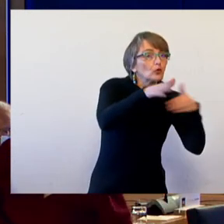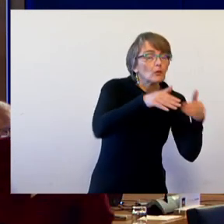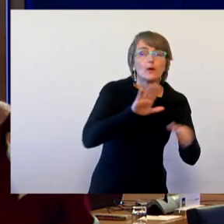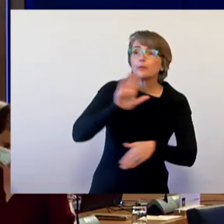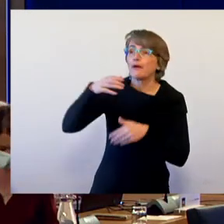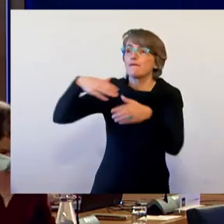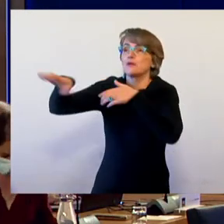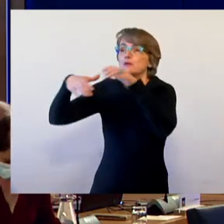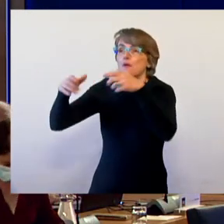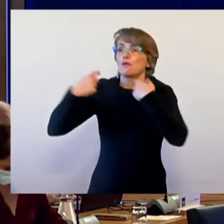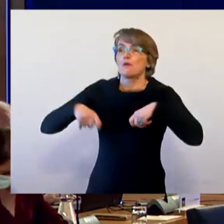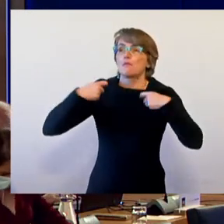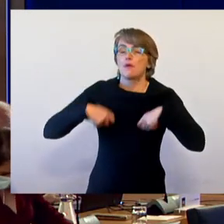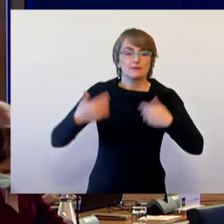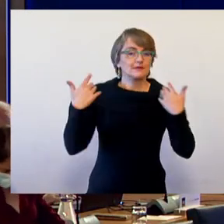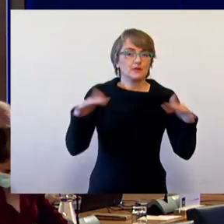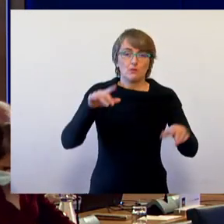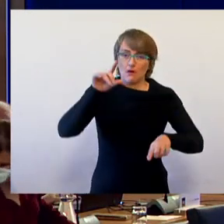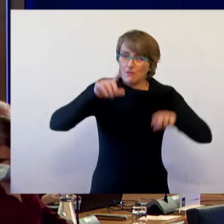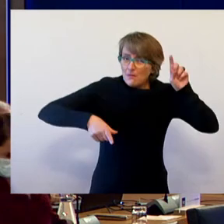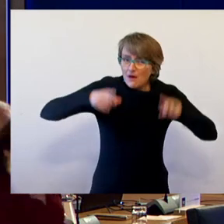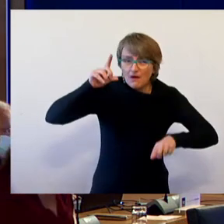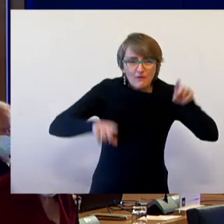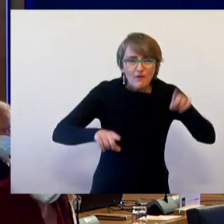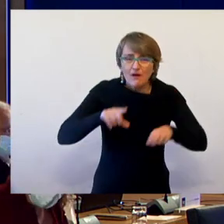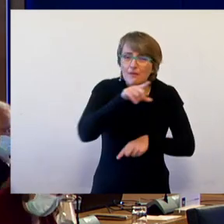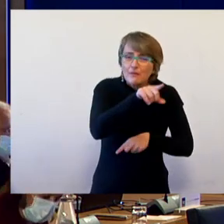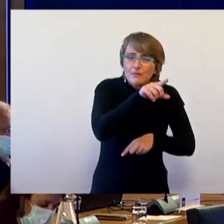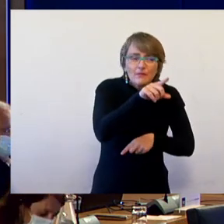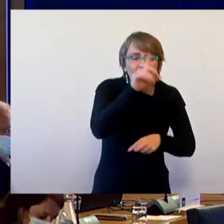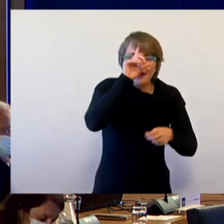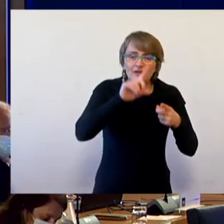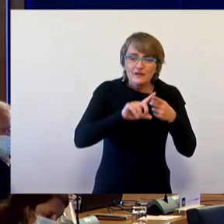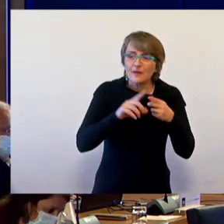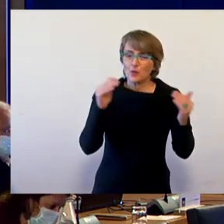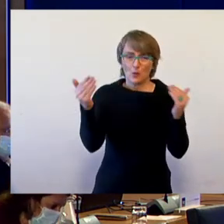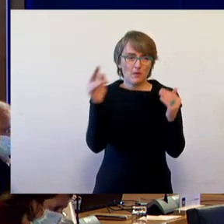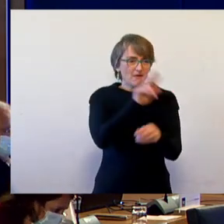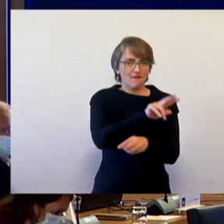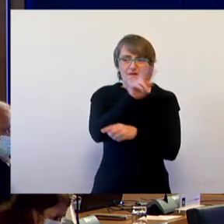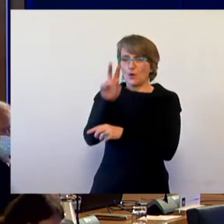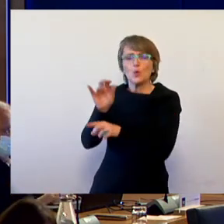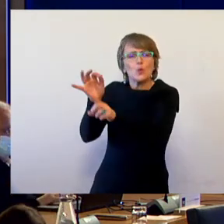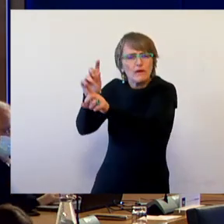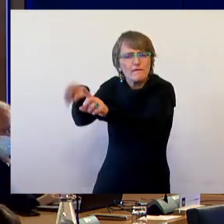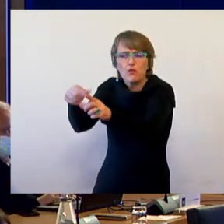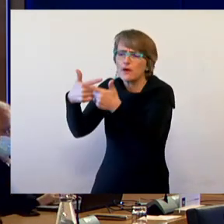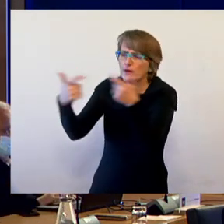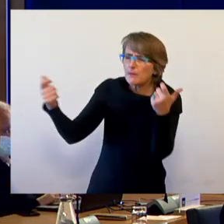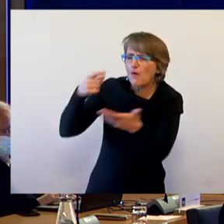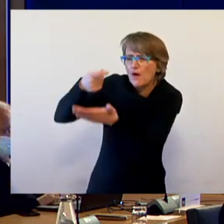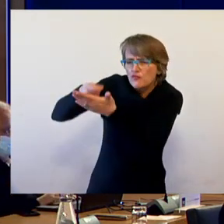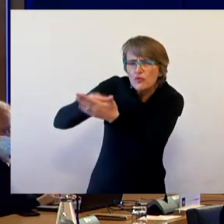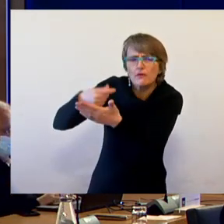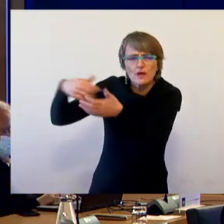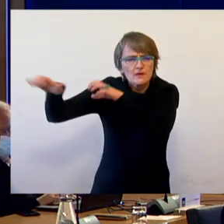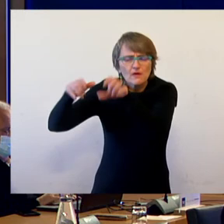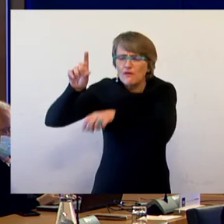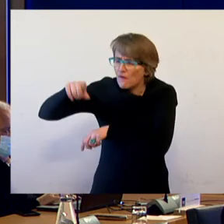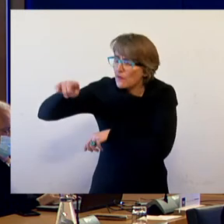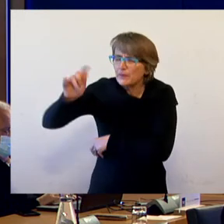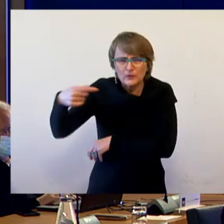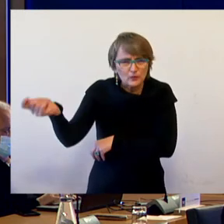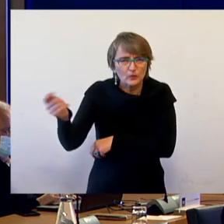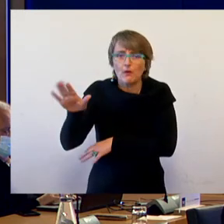Alors que des fois, les dépenses de fonctionnement, oui, sont les dépenses d'investissement et d'équipement sont nécessaires, et c'est ce qu'il faut faire, mais parfois les